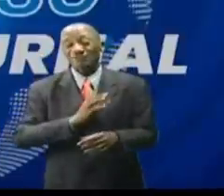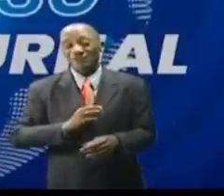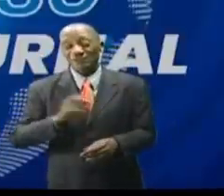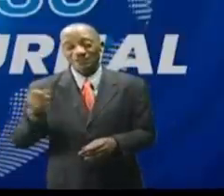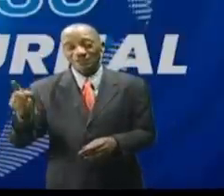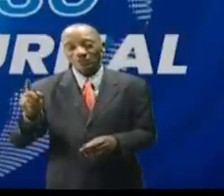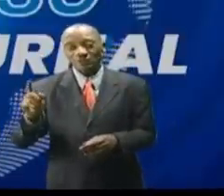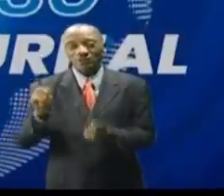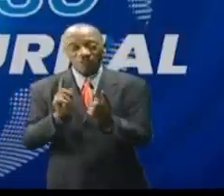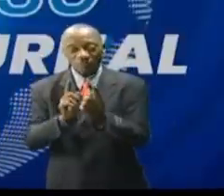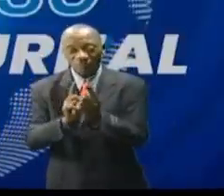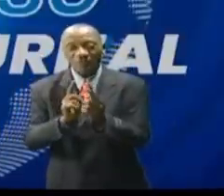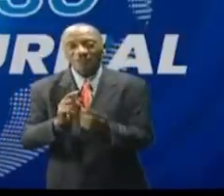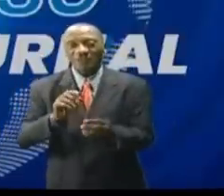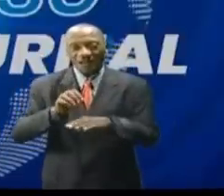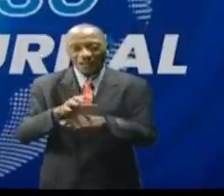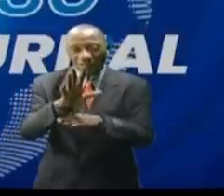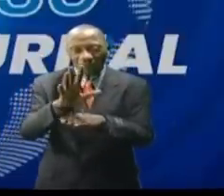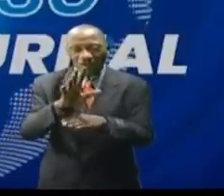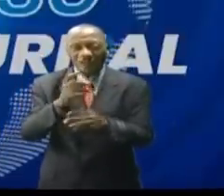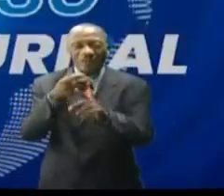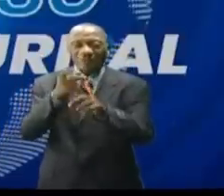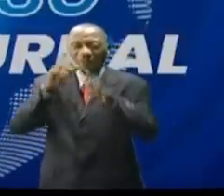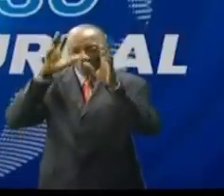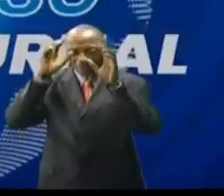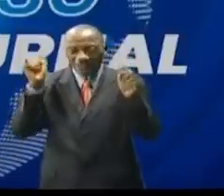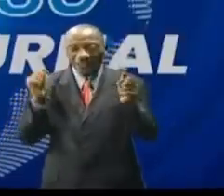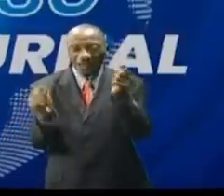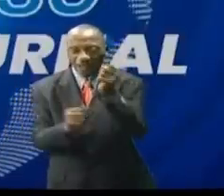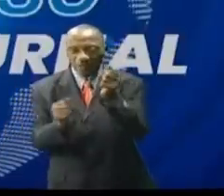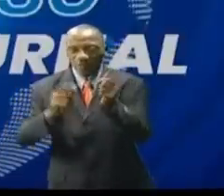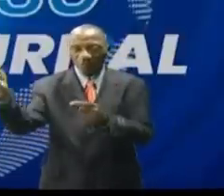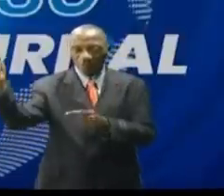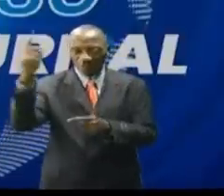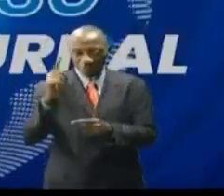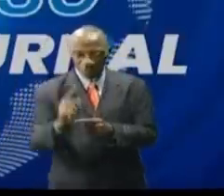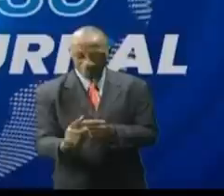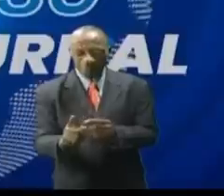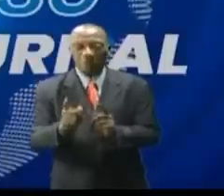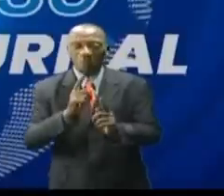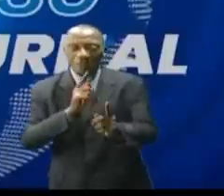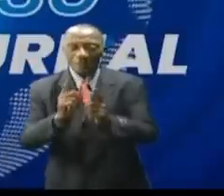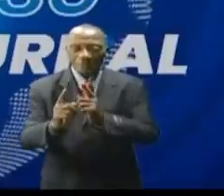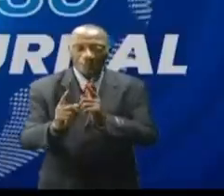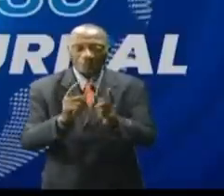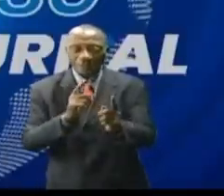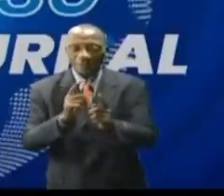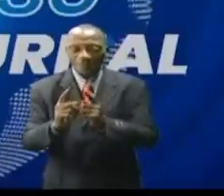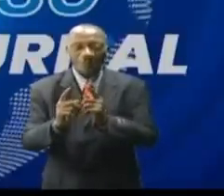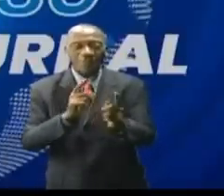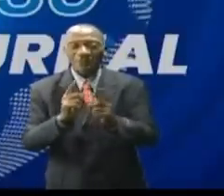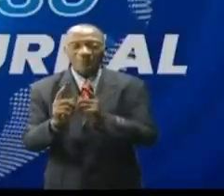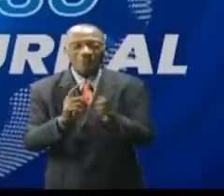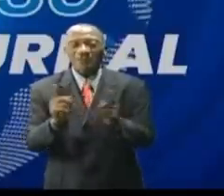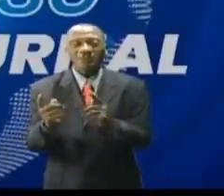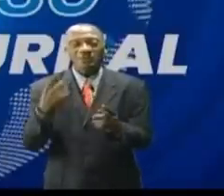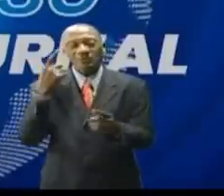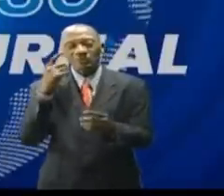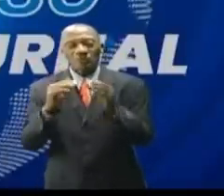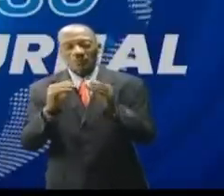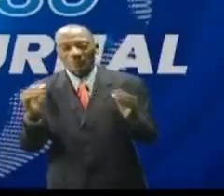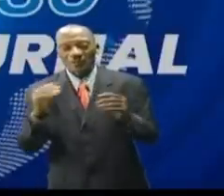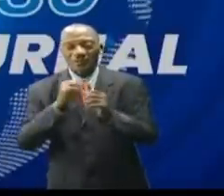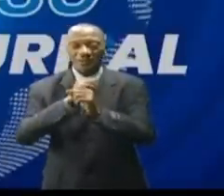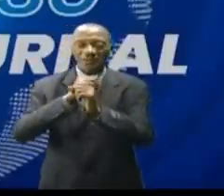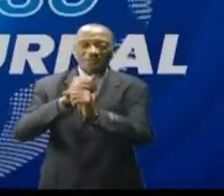du président angolais, João Lourenço. Outre les questions bilatérales, les échanges ont porté sur la paix et la